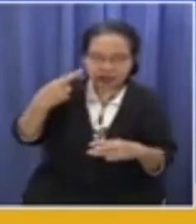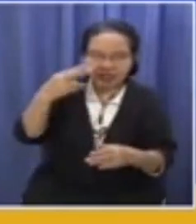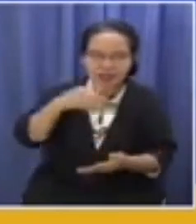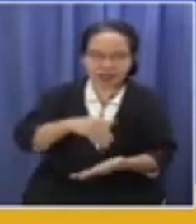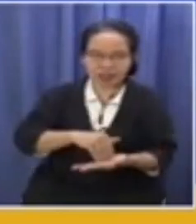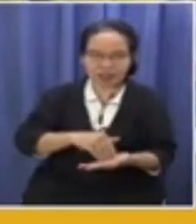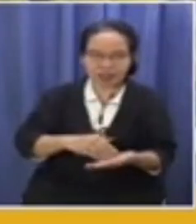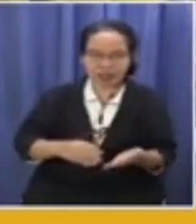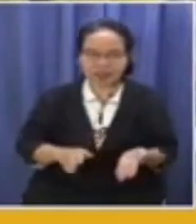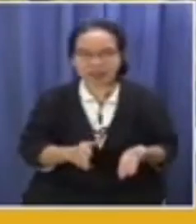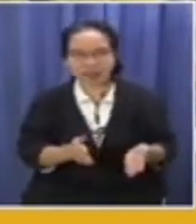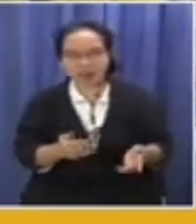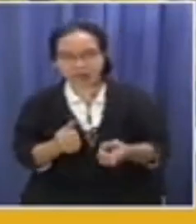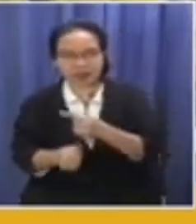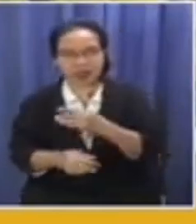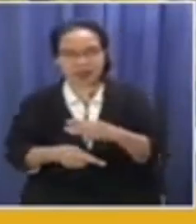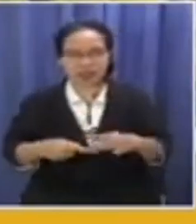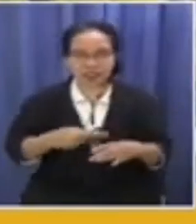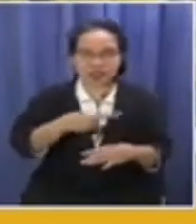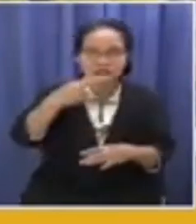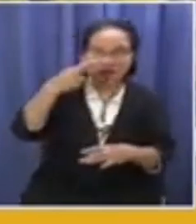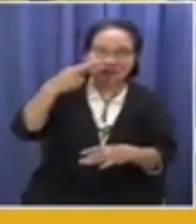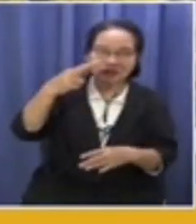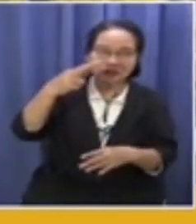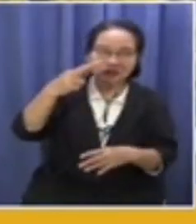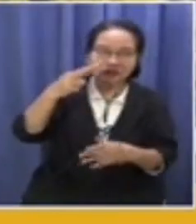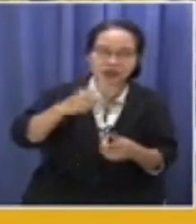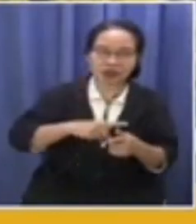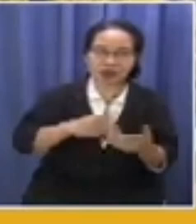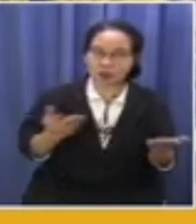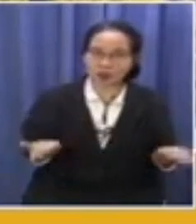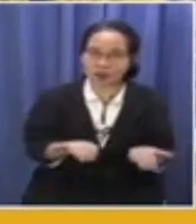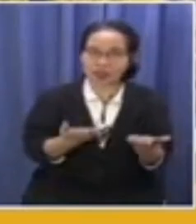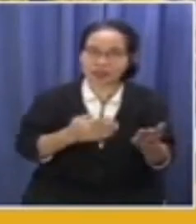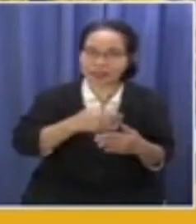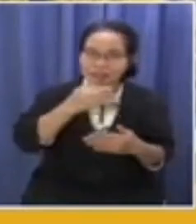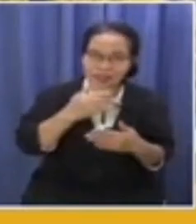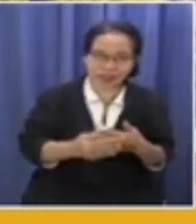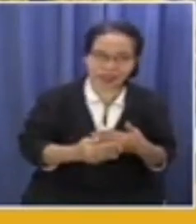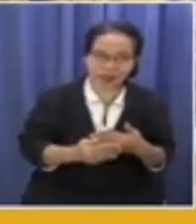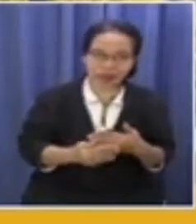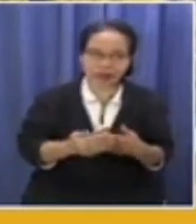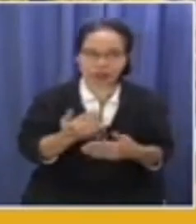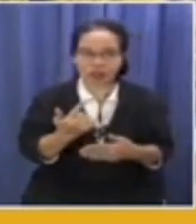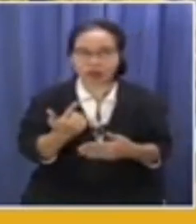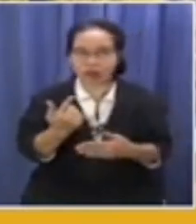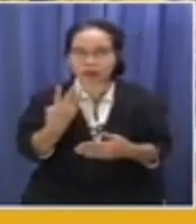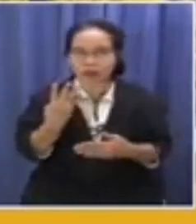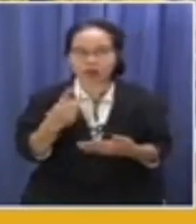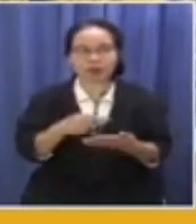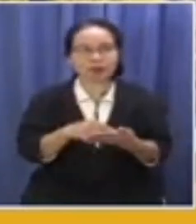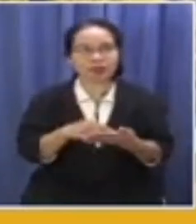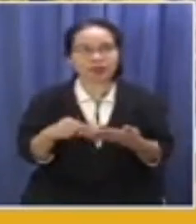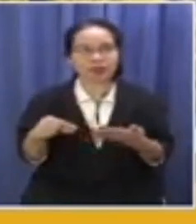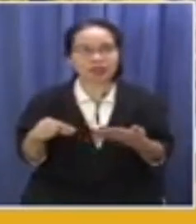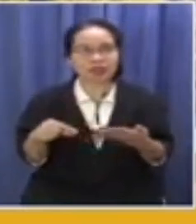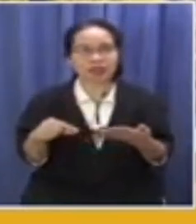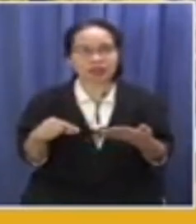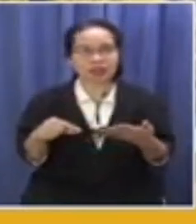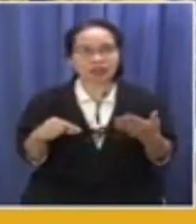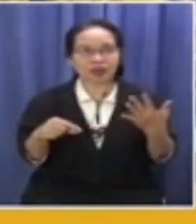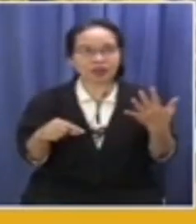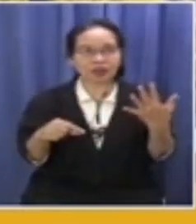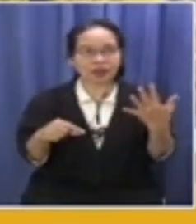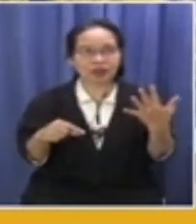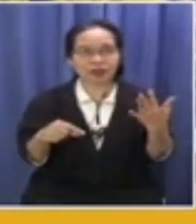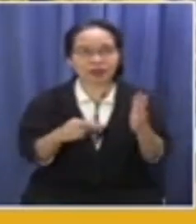mga nabuhay sa unang pagkabuhay na mag-uli ano po ang kasunod 24 hanggang